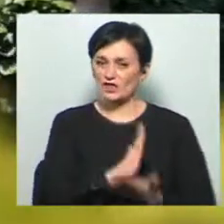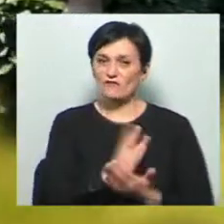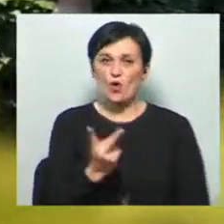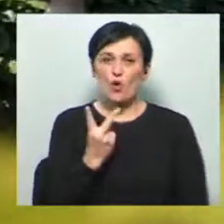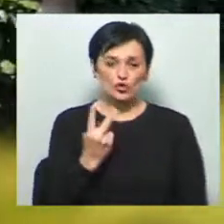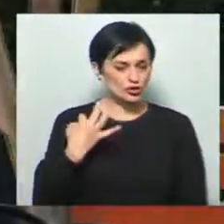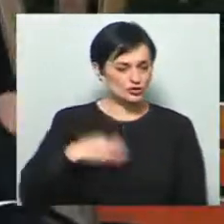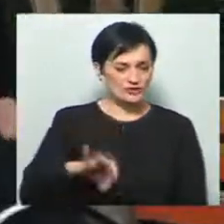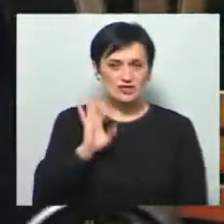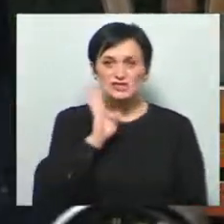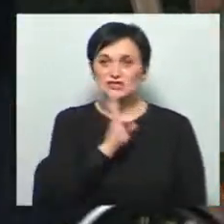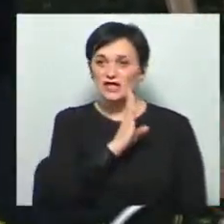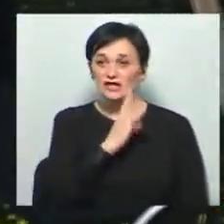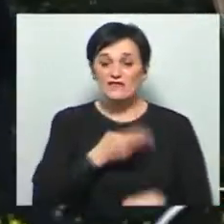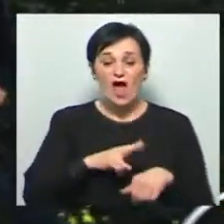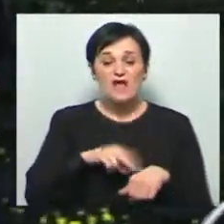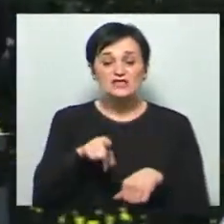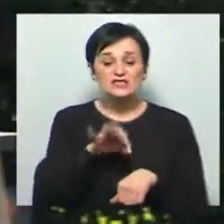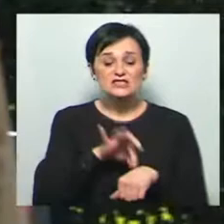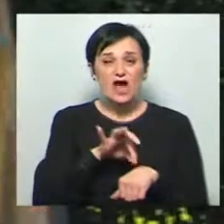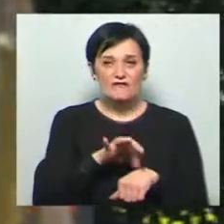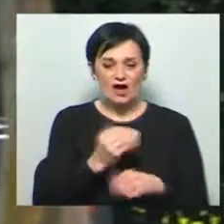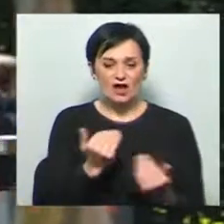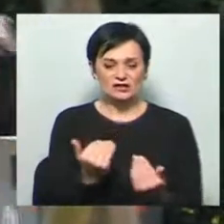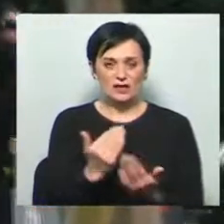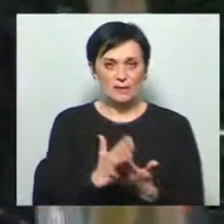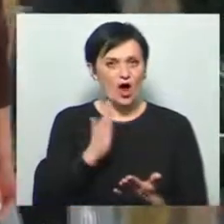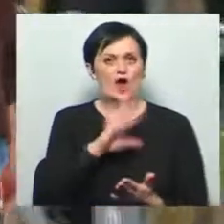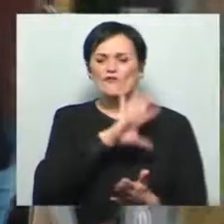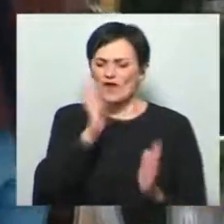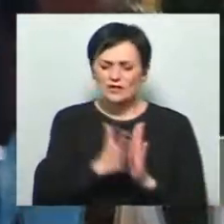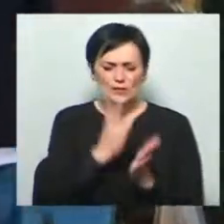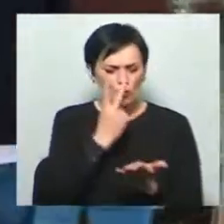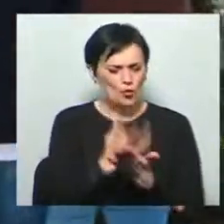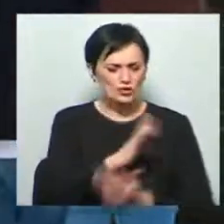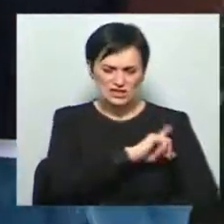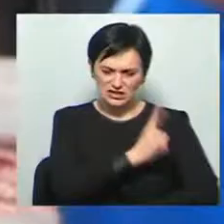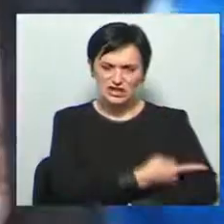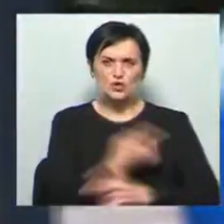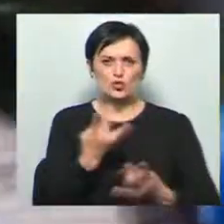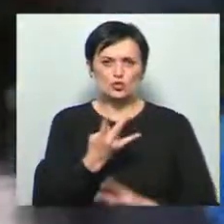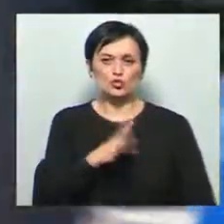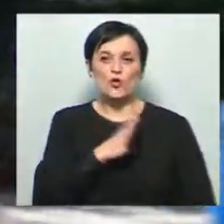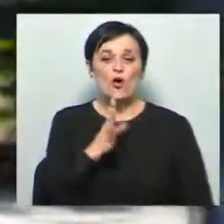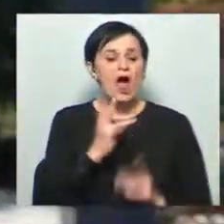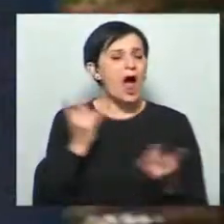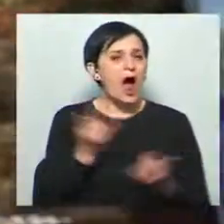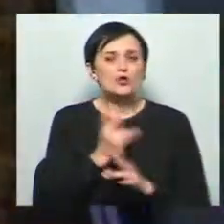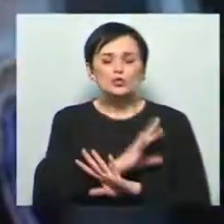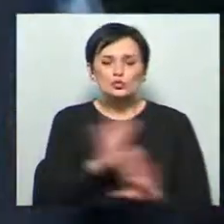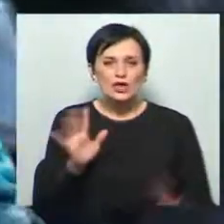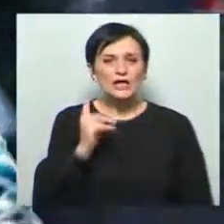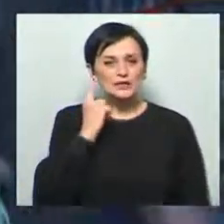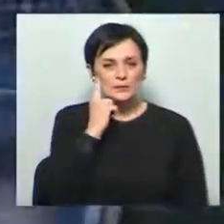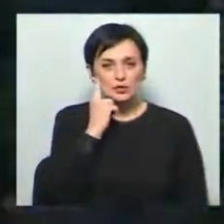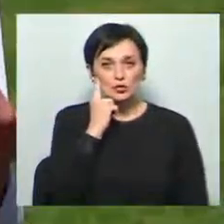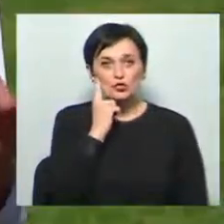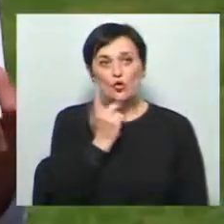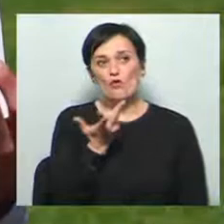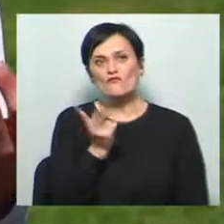შვილის დედა ვარ, რომელსაც ეს დაავადება აქვს და უნდა ვიყოთ ყველაფრის მიუხედავად ძლიერები. არ უნდა იფიქრო,